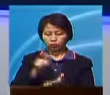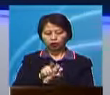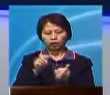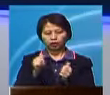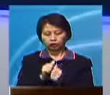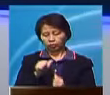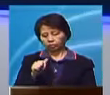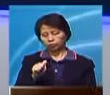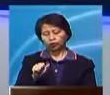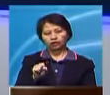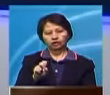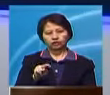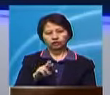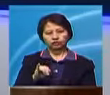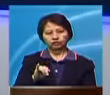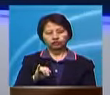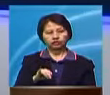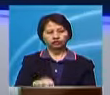Asni Fatin Anwar.